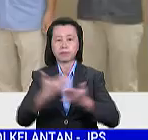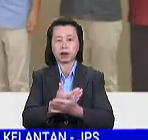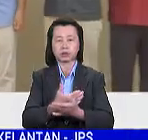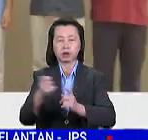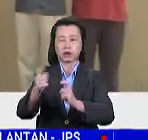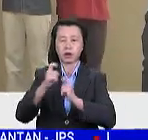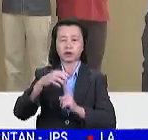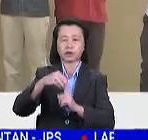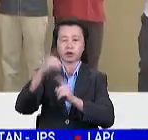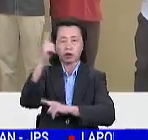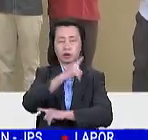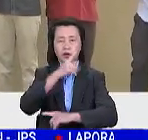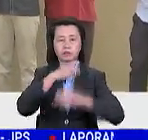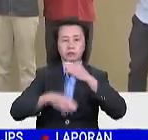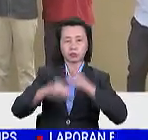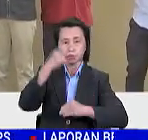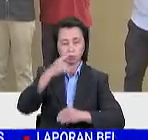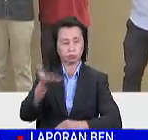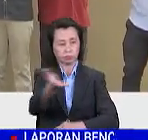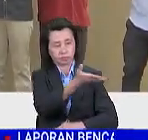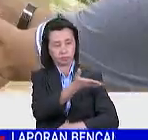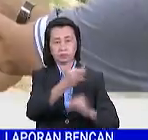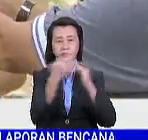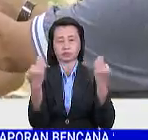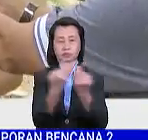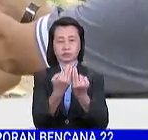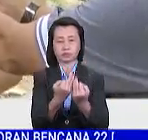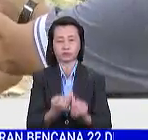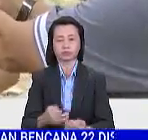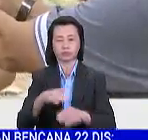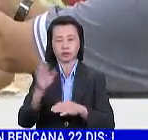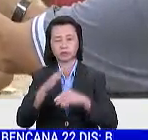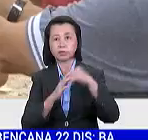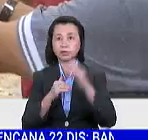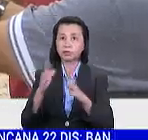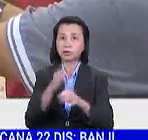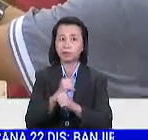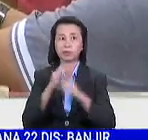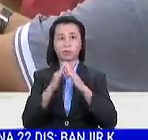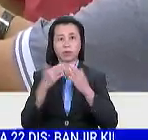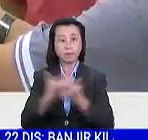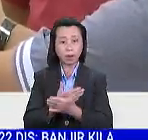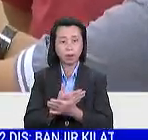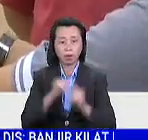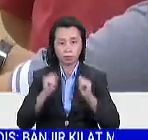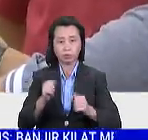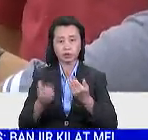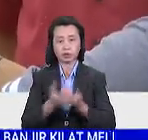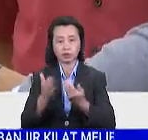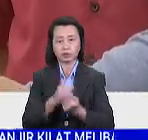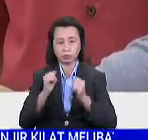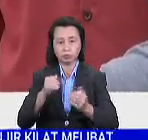hadiah istimewa hari Christmas buat mereka sekeluarga lebih salah dan bunyi senang